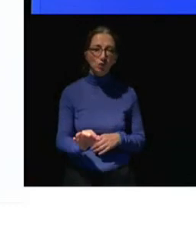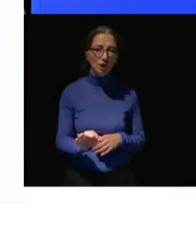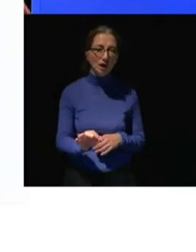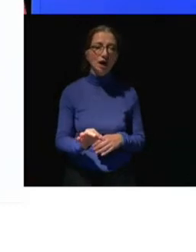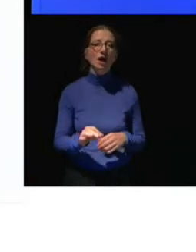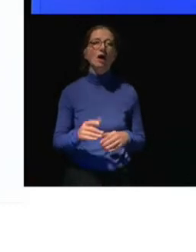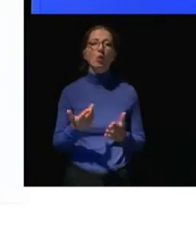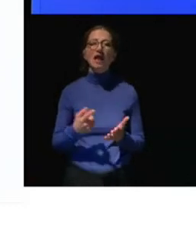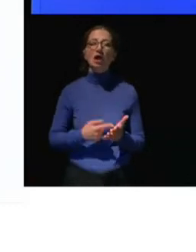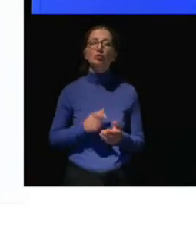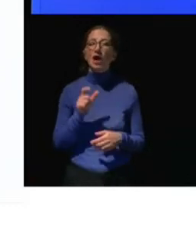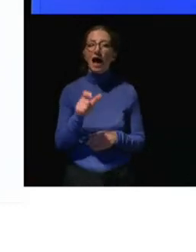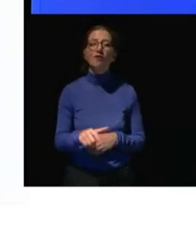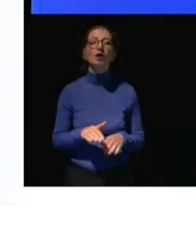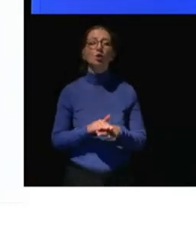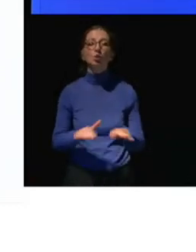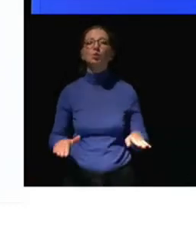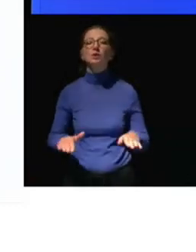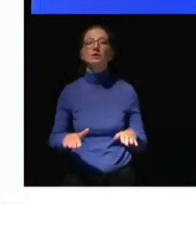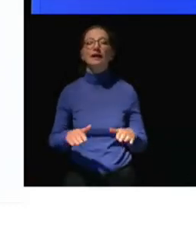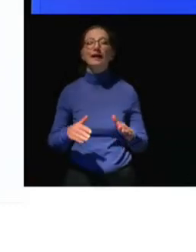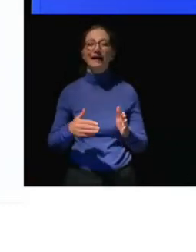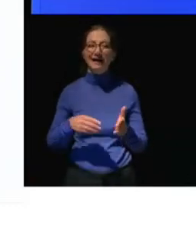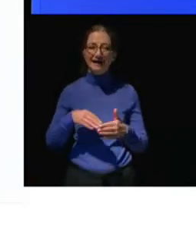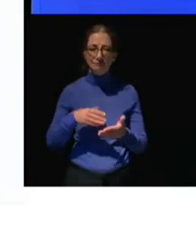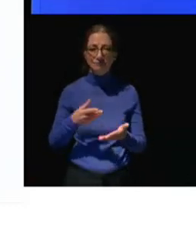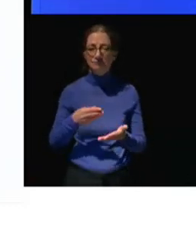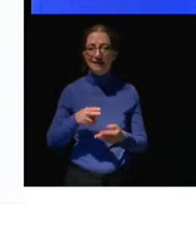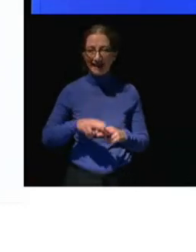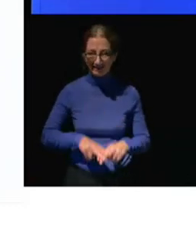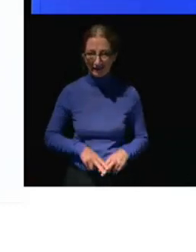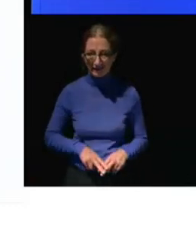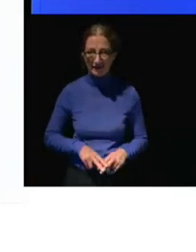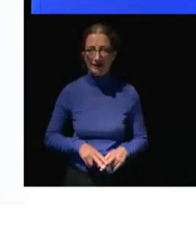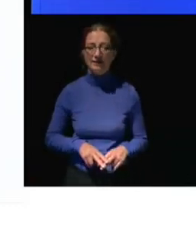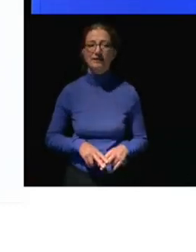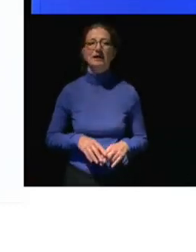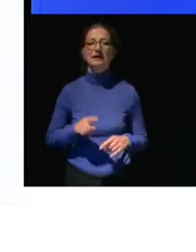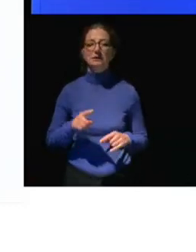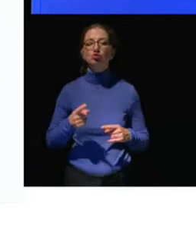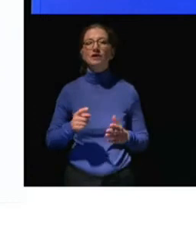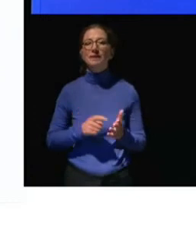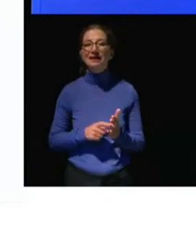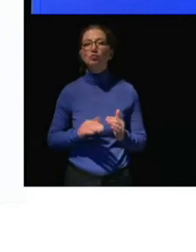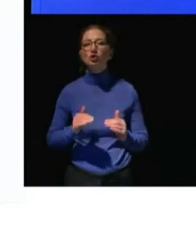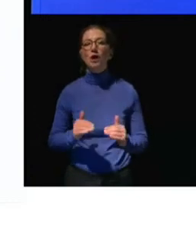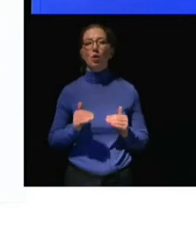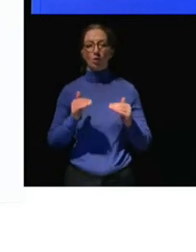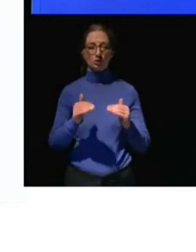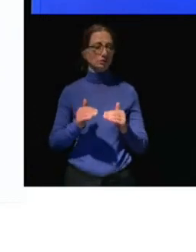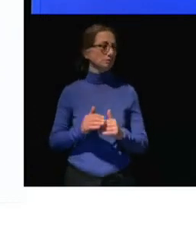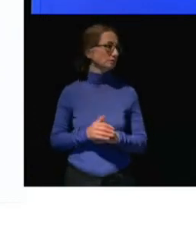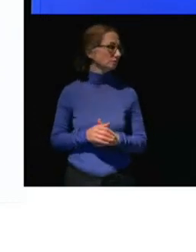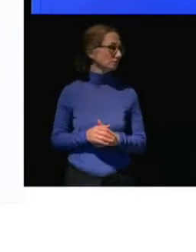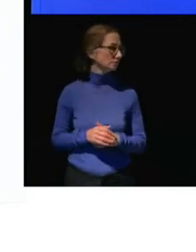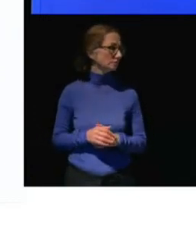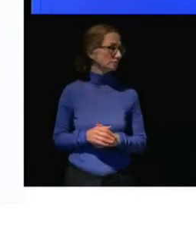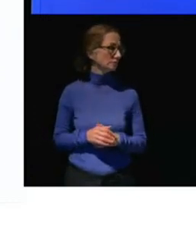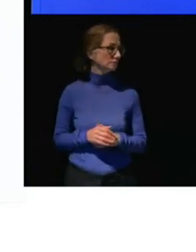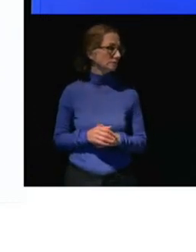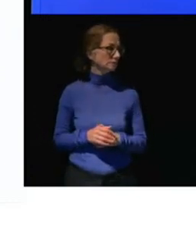auf Grundrente muss angepasst werden, die Grundrente muss erhöht werden. Das haben wir aber auch schon öfter gehört an anderen